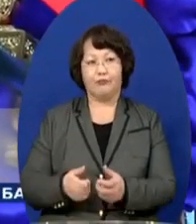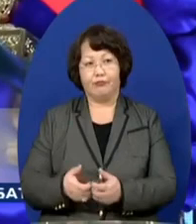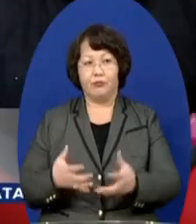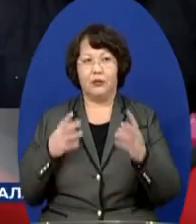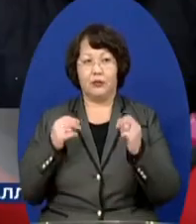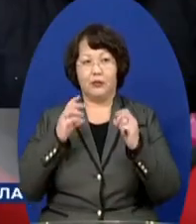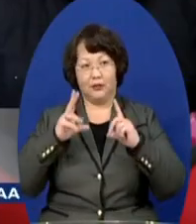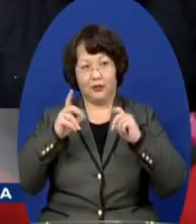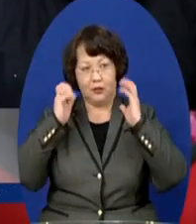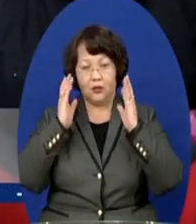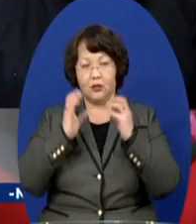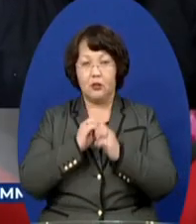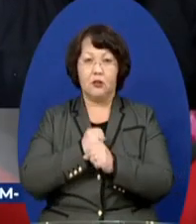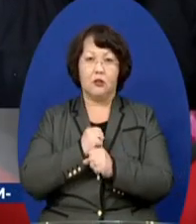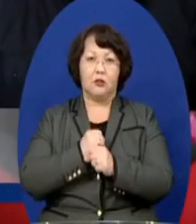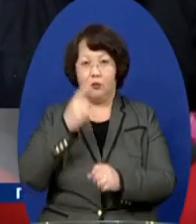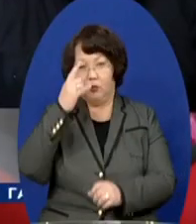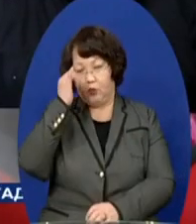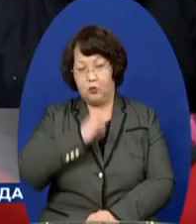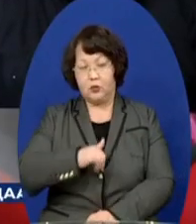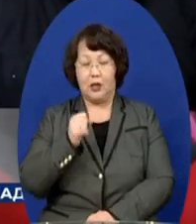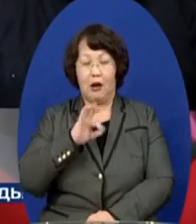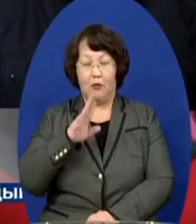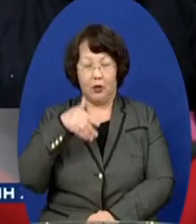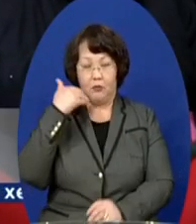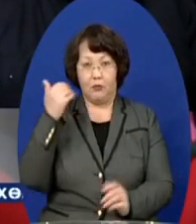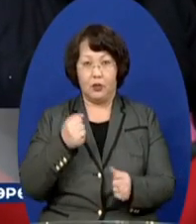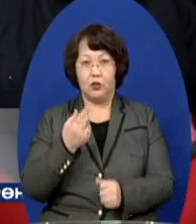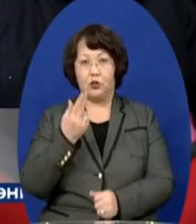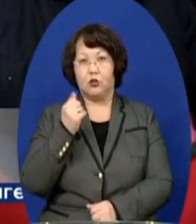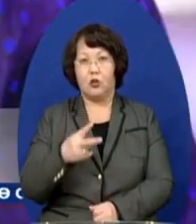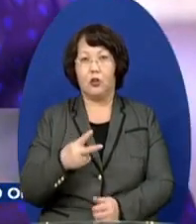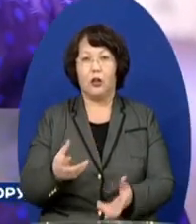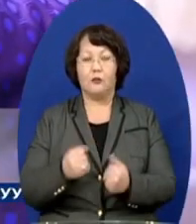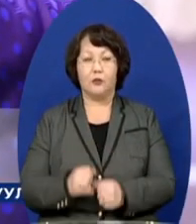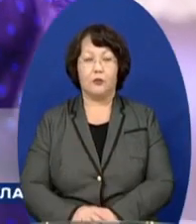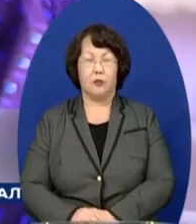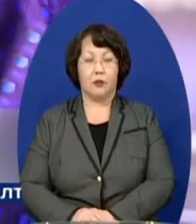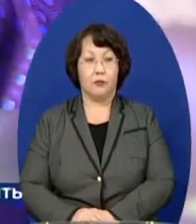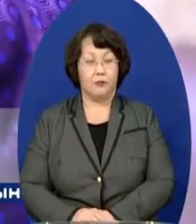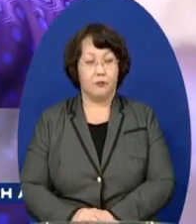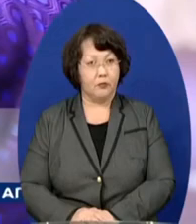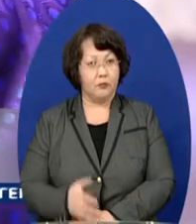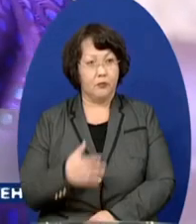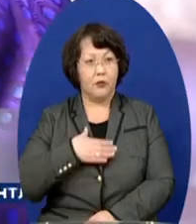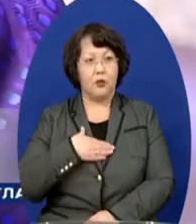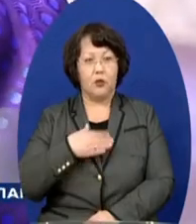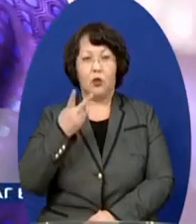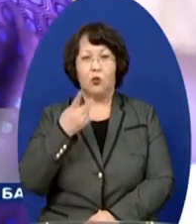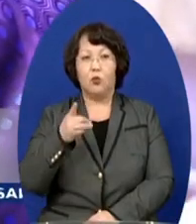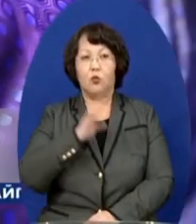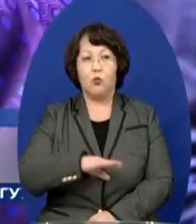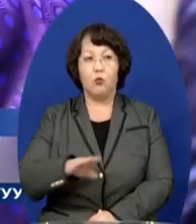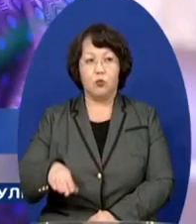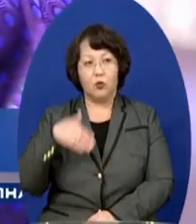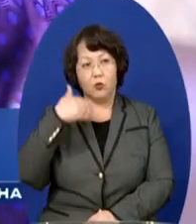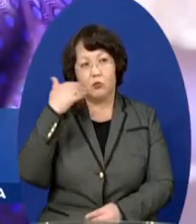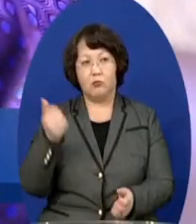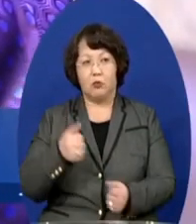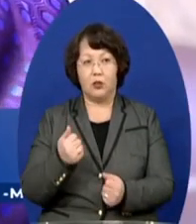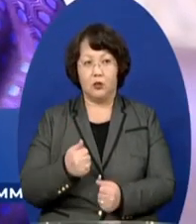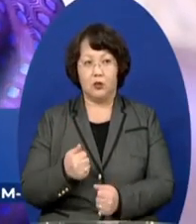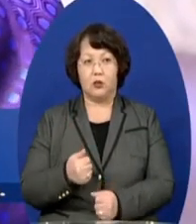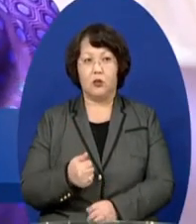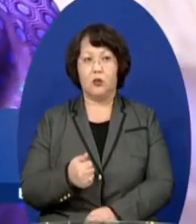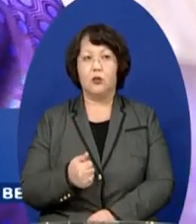чанарчуулан өсгөн үржүүлж байгаа амжилтаараа Монгол улсын аварга малчин цол хүртлээ. Миний өөр хүүхэд малчин